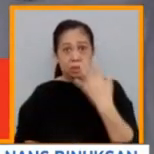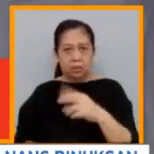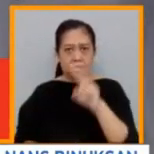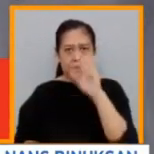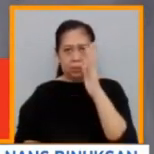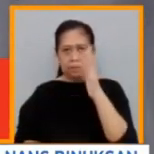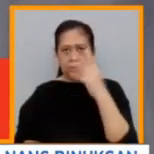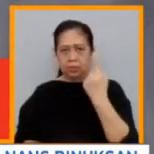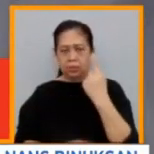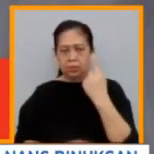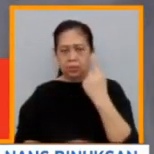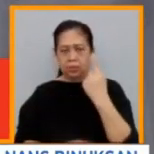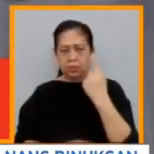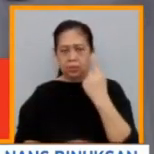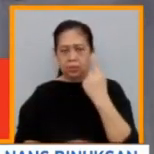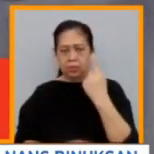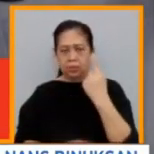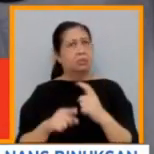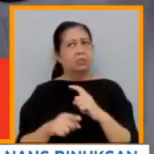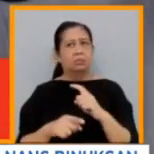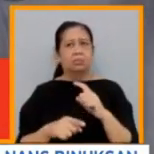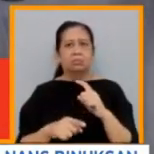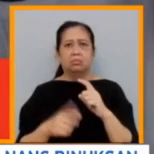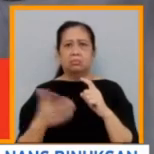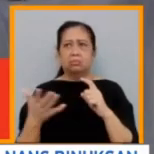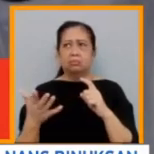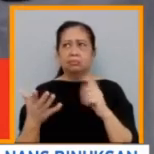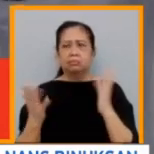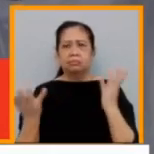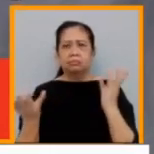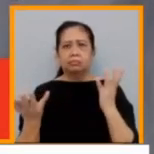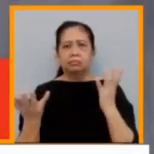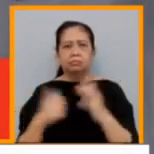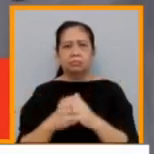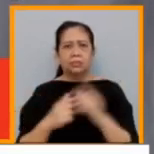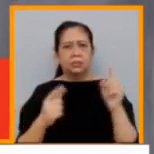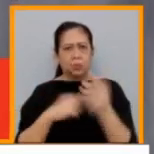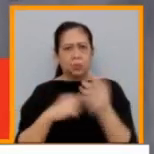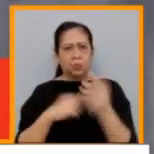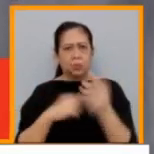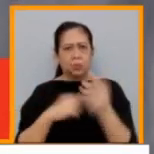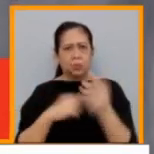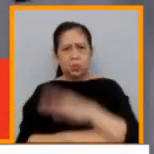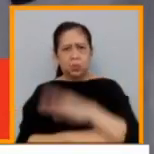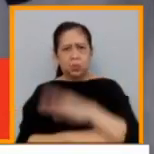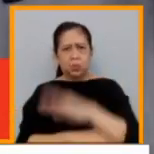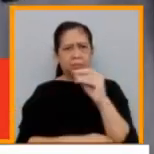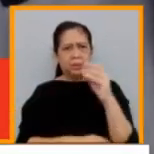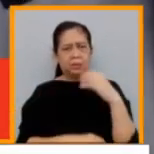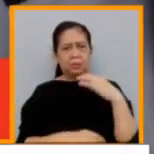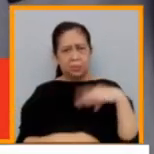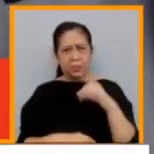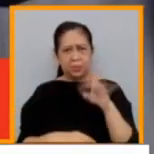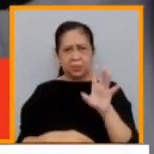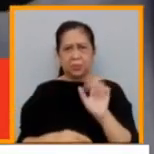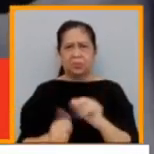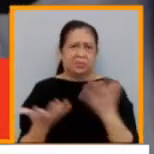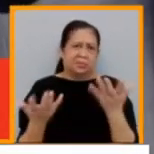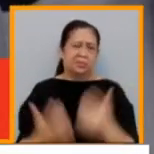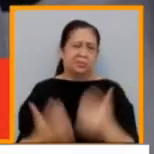yun? Bali, hanggang maghapon, ano yun, maghapon. Wala eh.